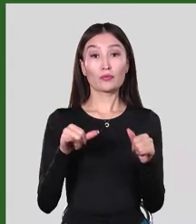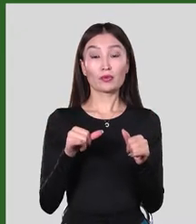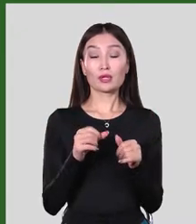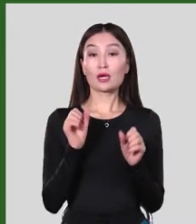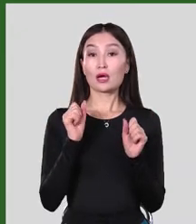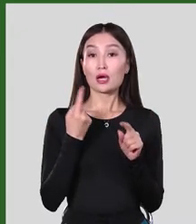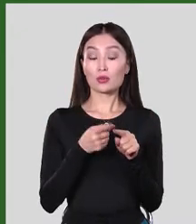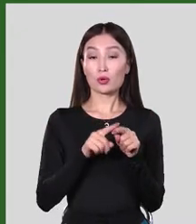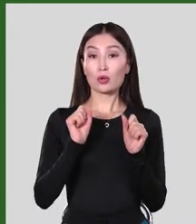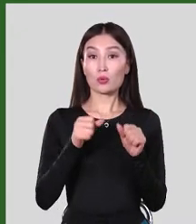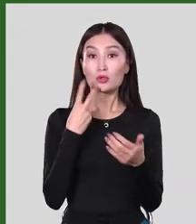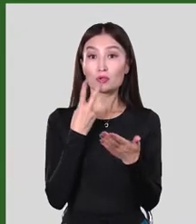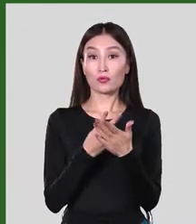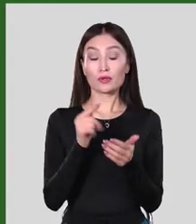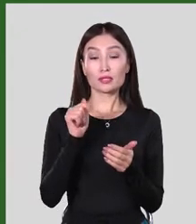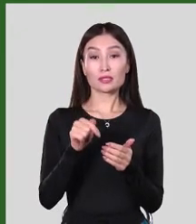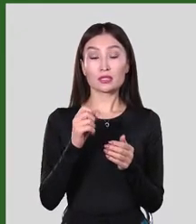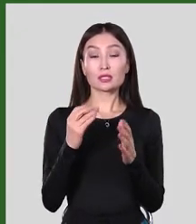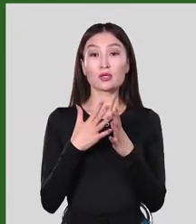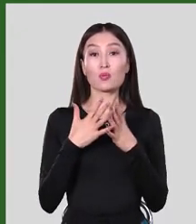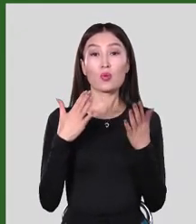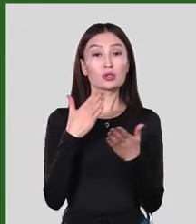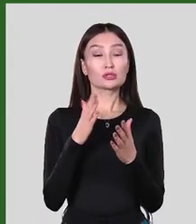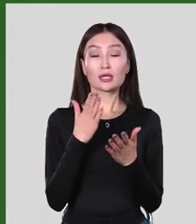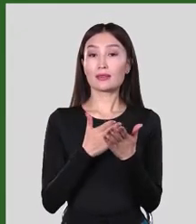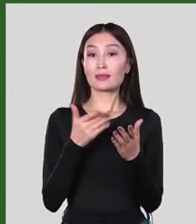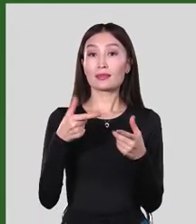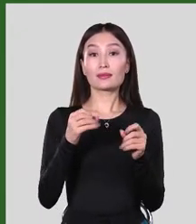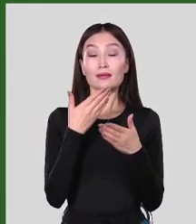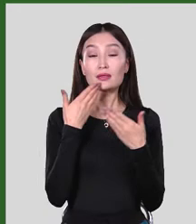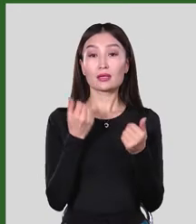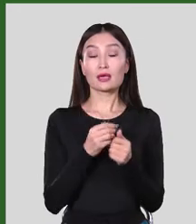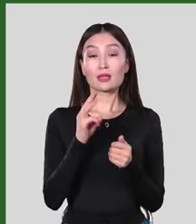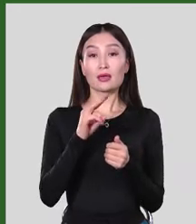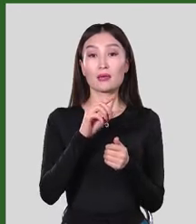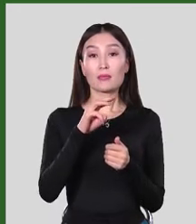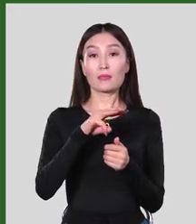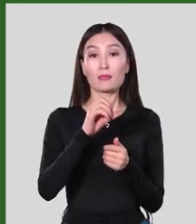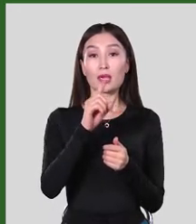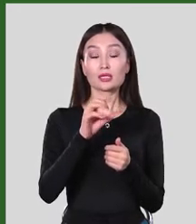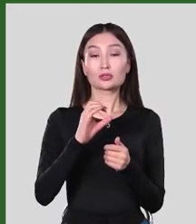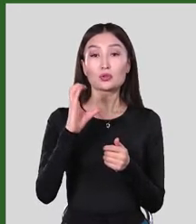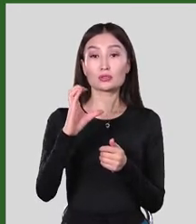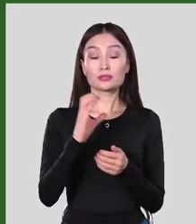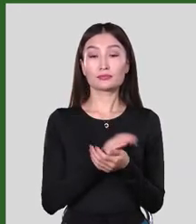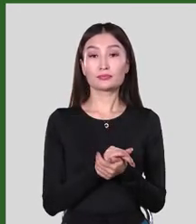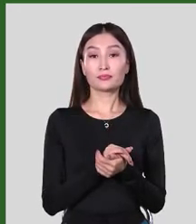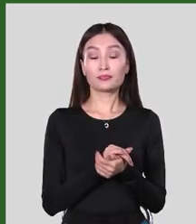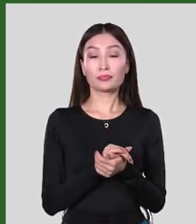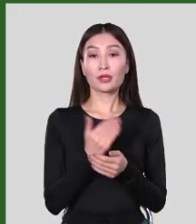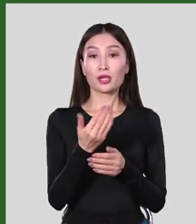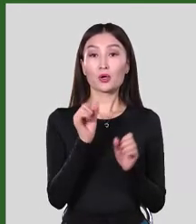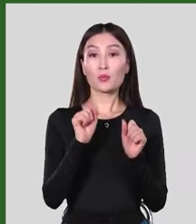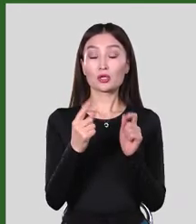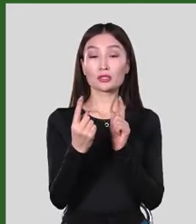которое можно увидеть здесь и больше нигде в мире, это мезос или типуи. Их